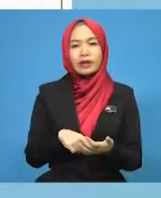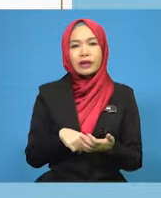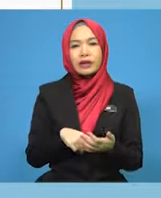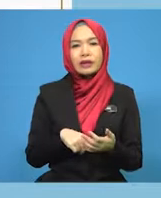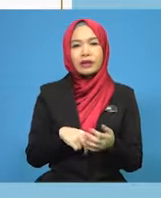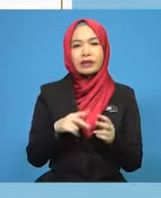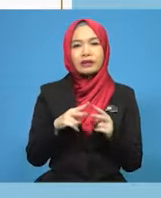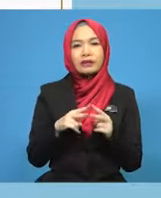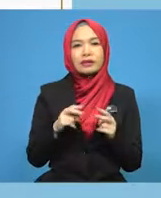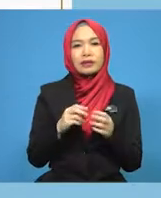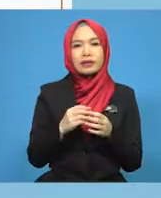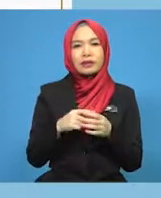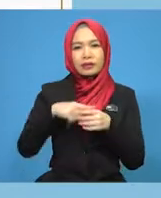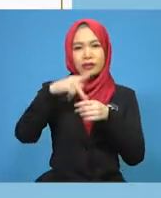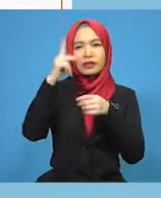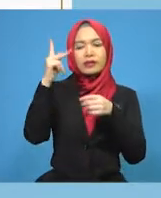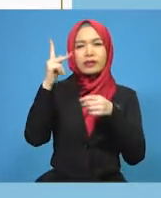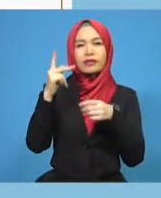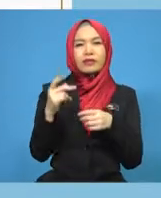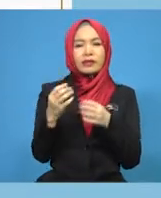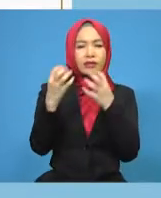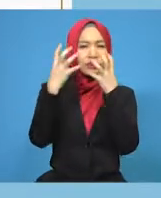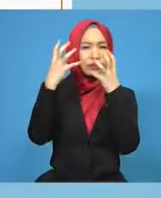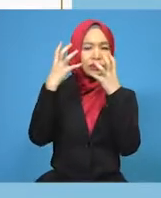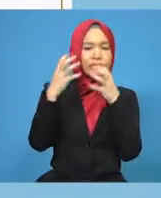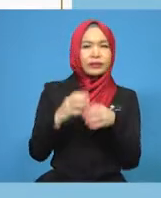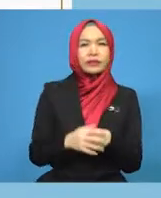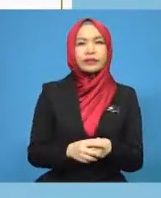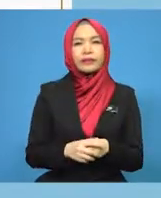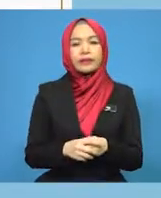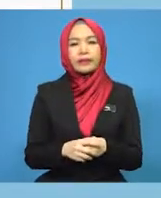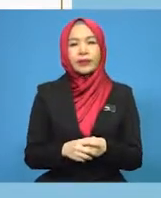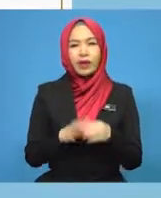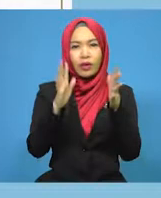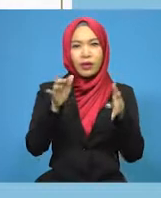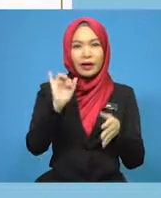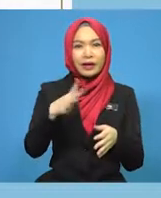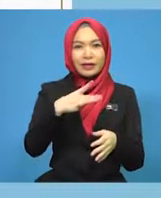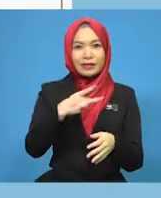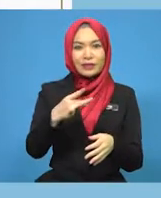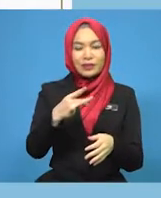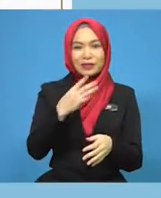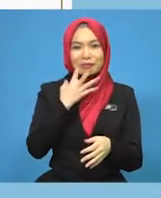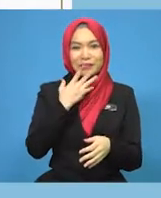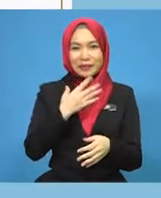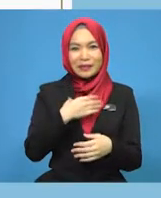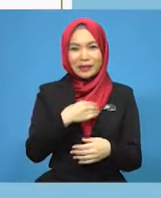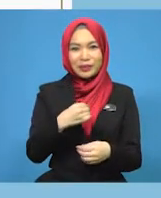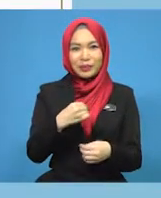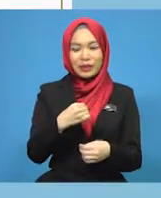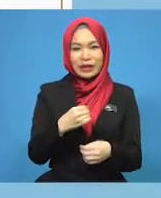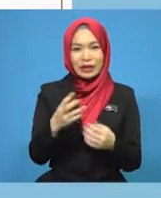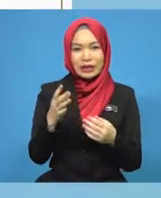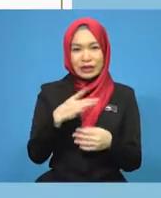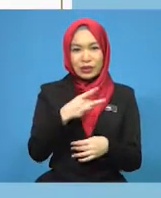Dikatakan, individu yang sukakan warna putih ini adalah seorang yang boros dalam berbelanja, ya.